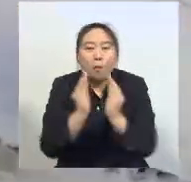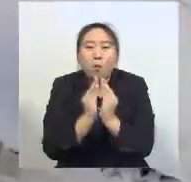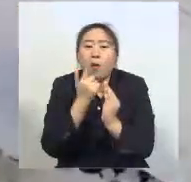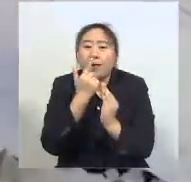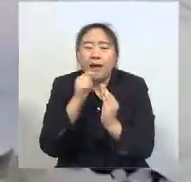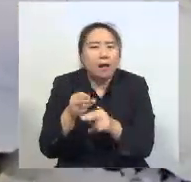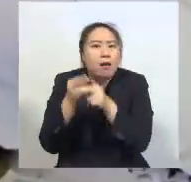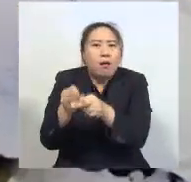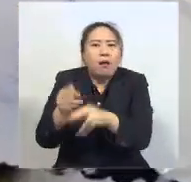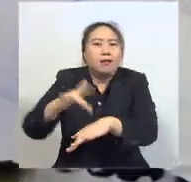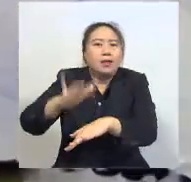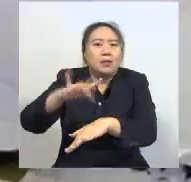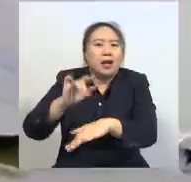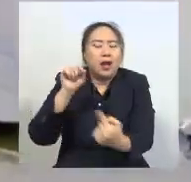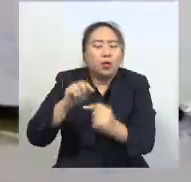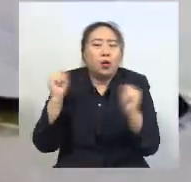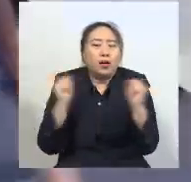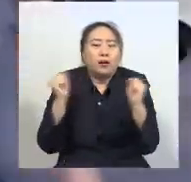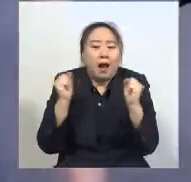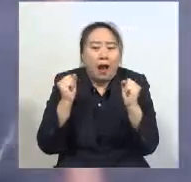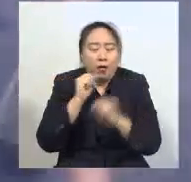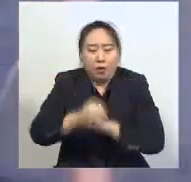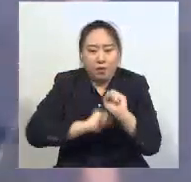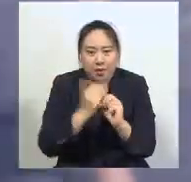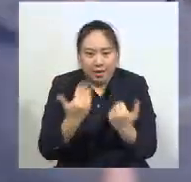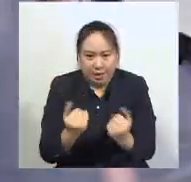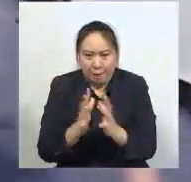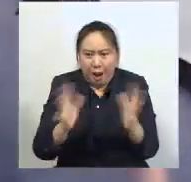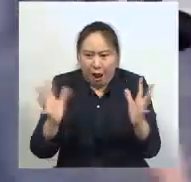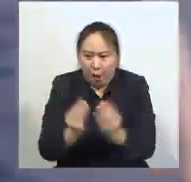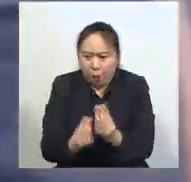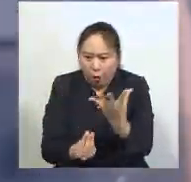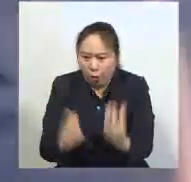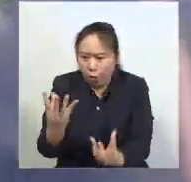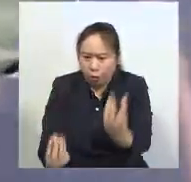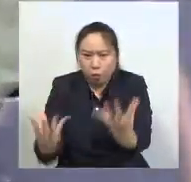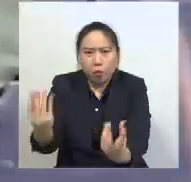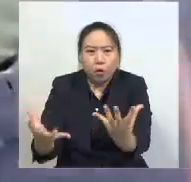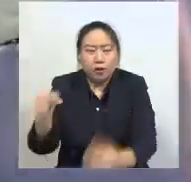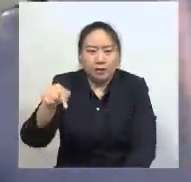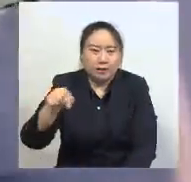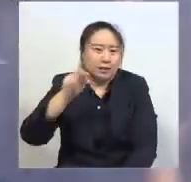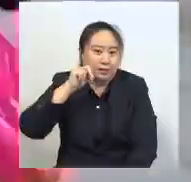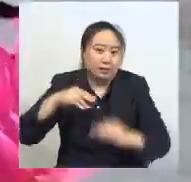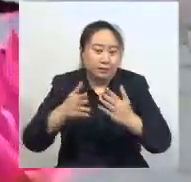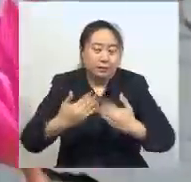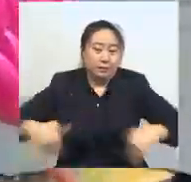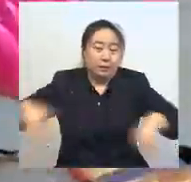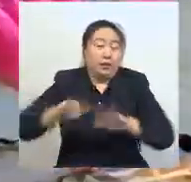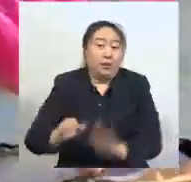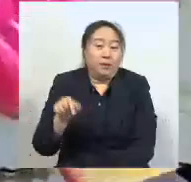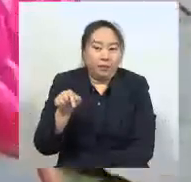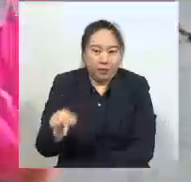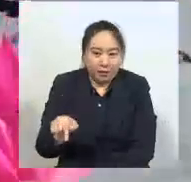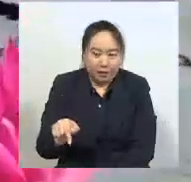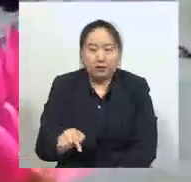มชาติโดยเฉพาะในช่วงฤดูหนาวและปีนี้พบมากกว่าปกติโดยอ่างเก็บน้ำหนองย่าม้าแห่งนี้อยู่ในการดู